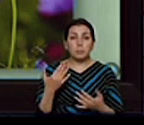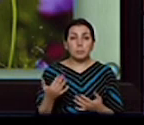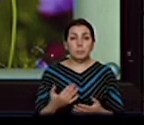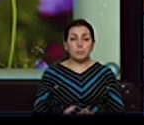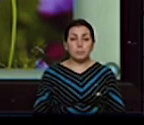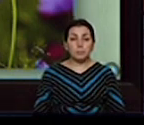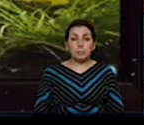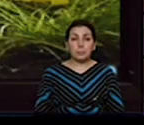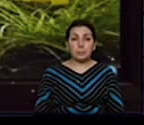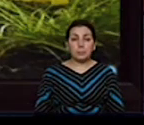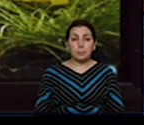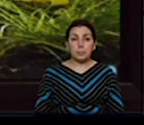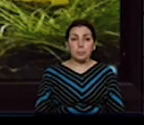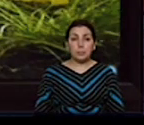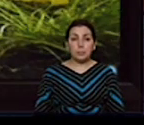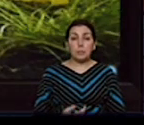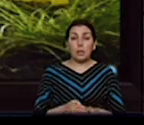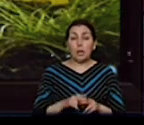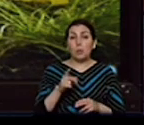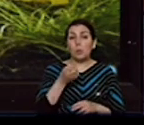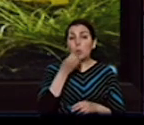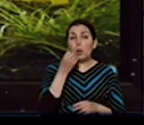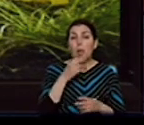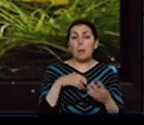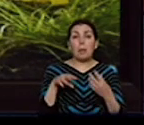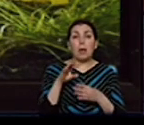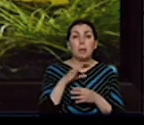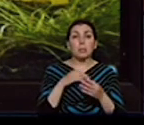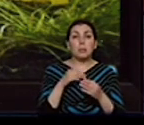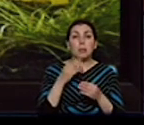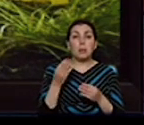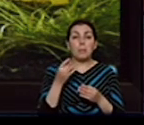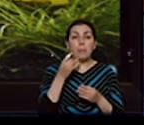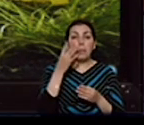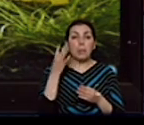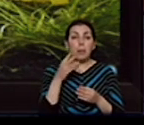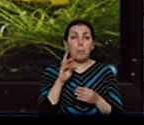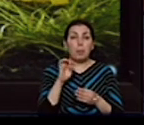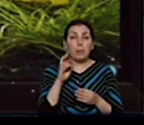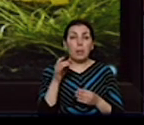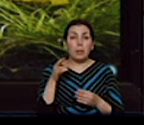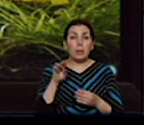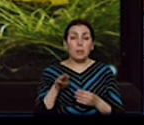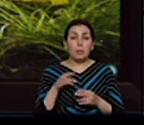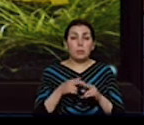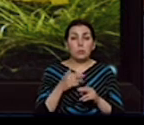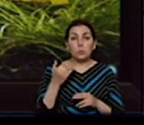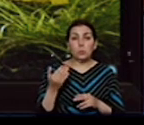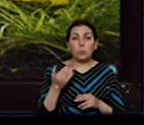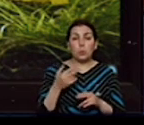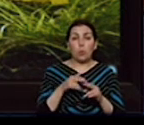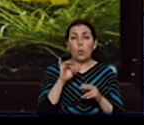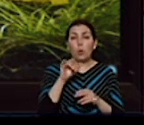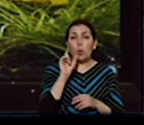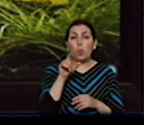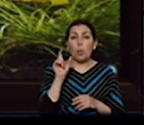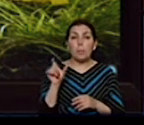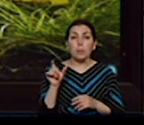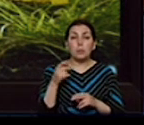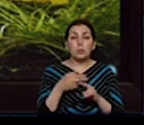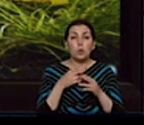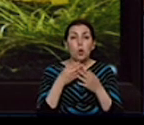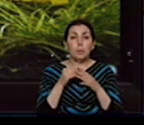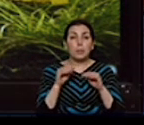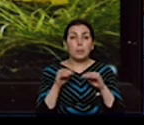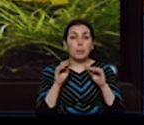jalb etadi. Bu gullarning barchasi madaniy o'simliklar hisoblanadi. Ular odamlar